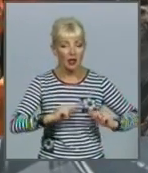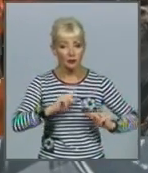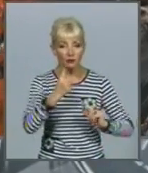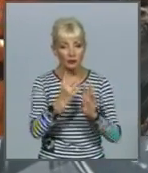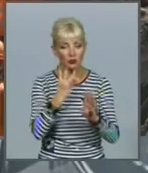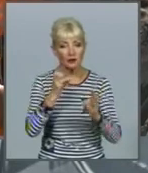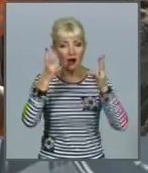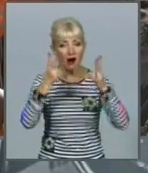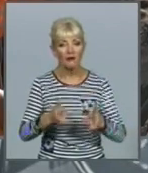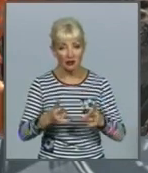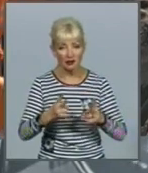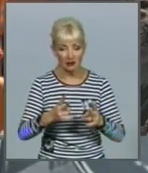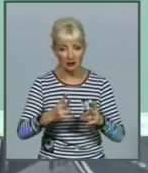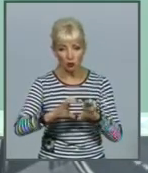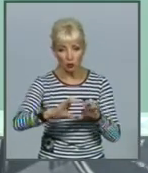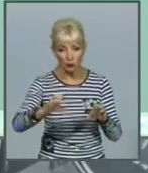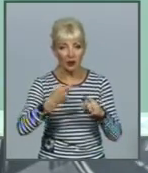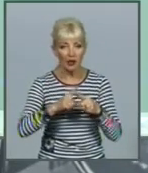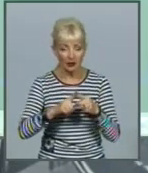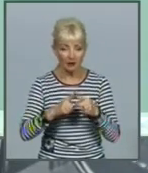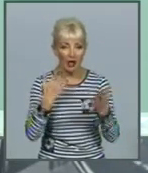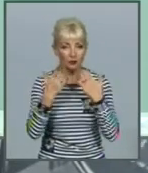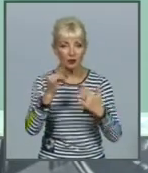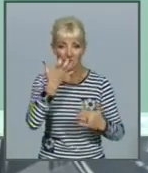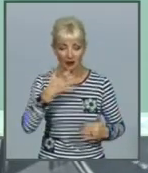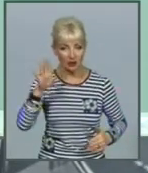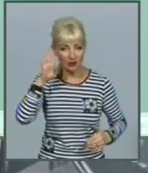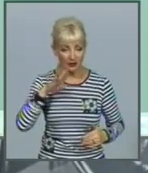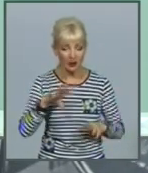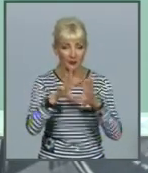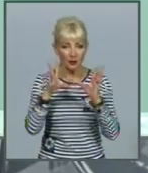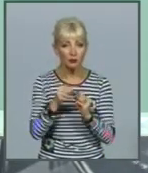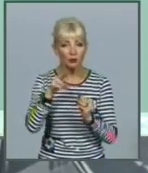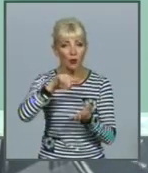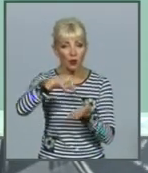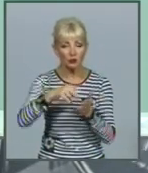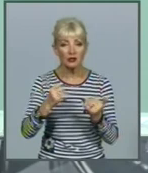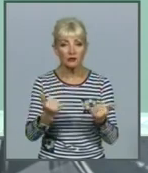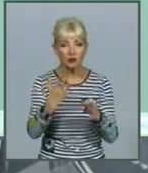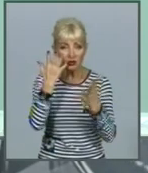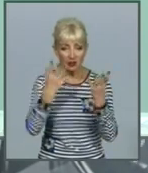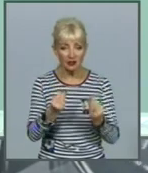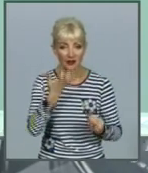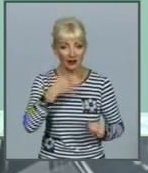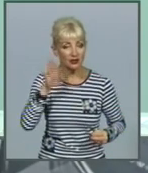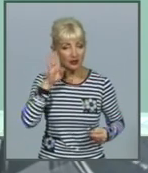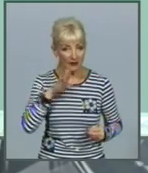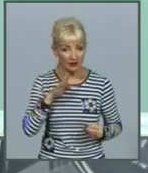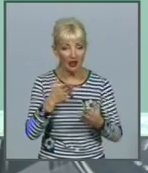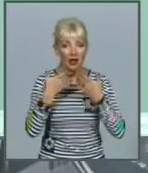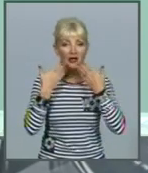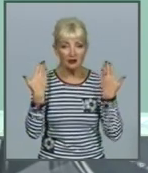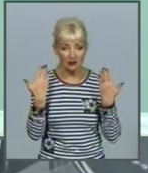мереж. Це стосується і гарячої води. В целом по городу на сегодняшний день горячая вода отсутствует в связи